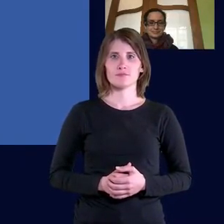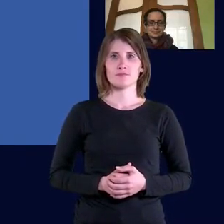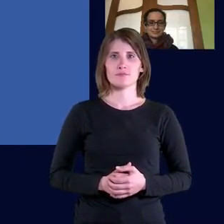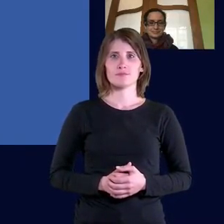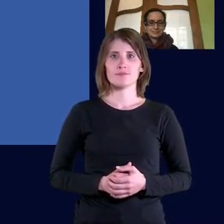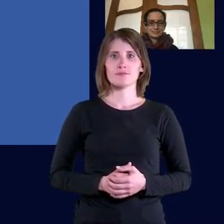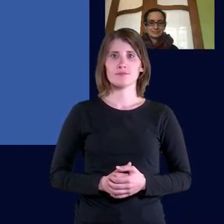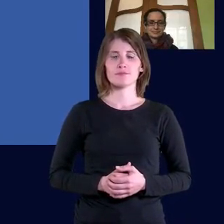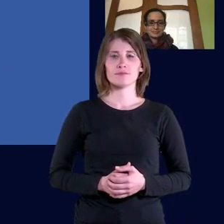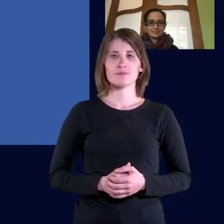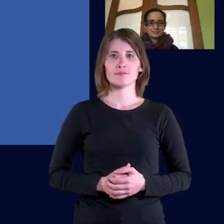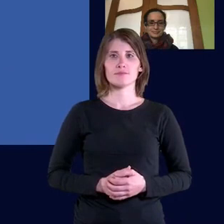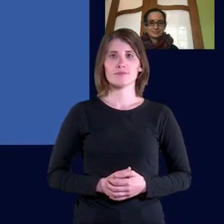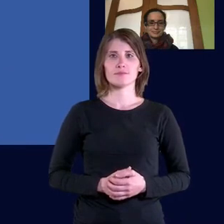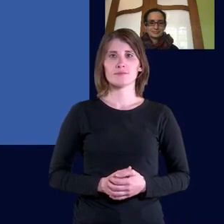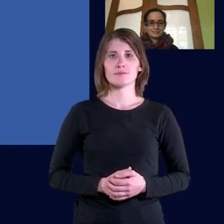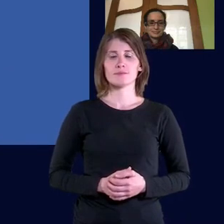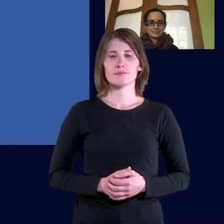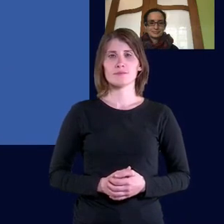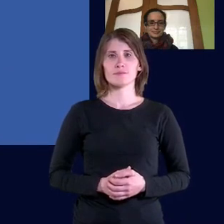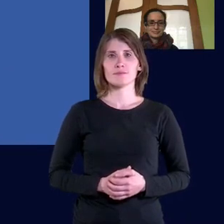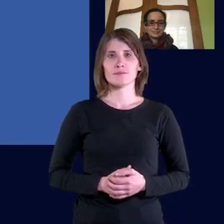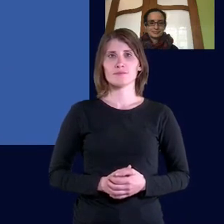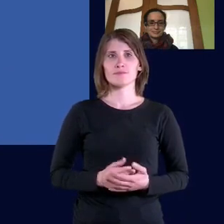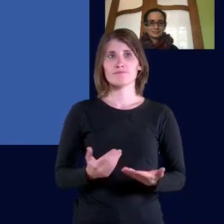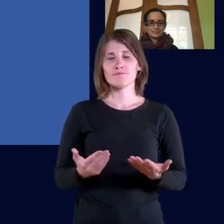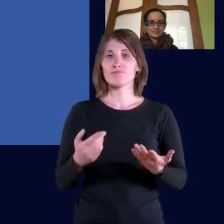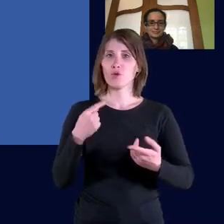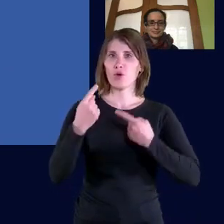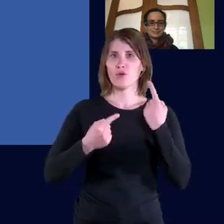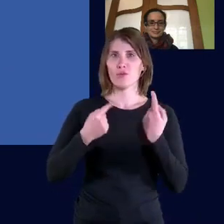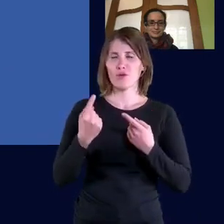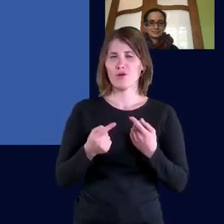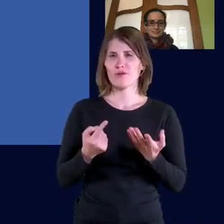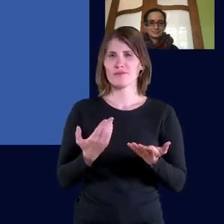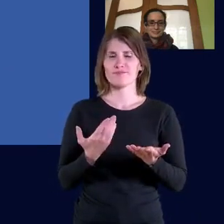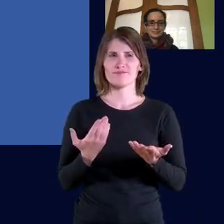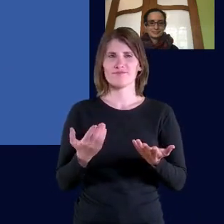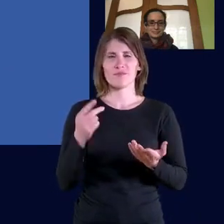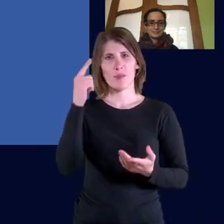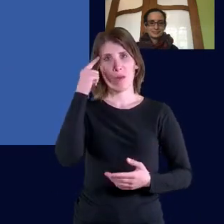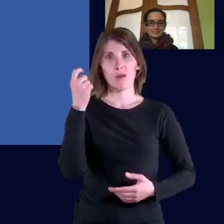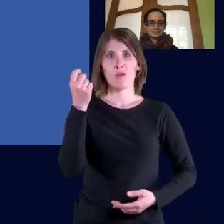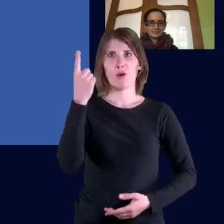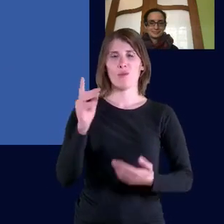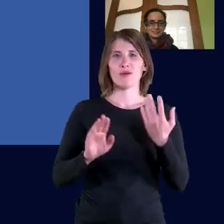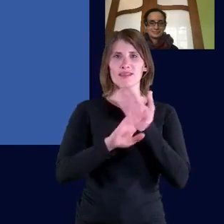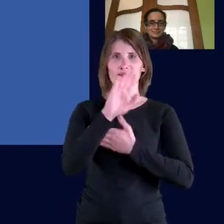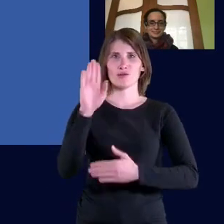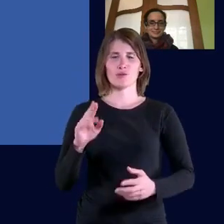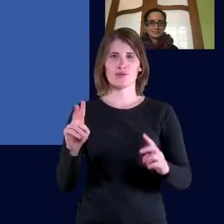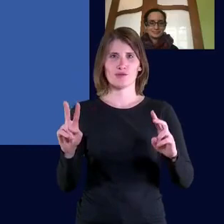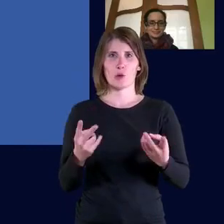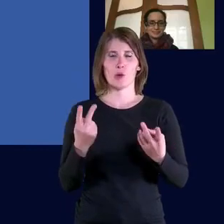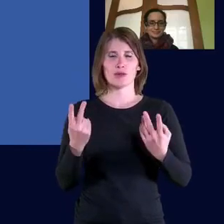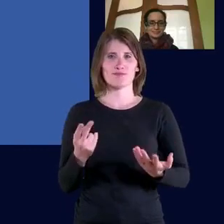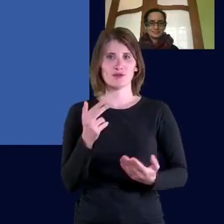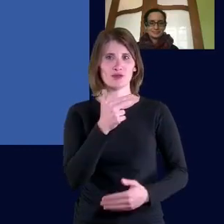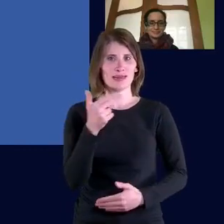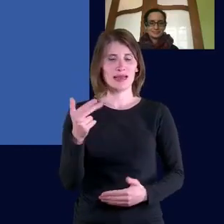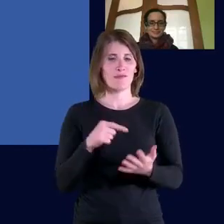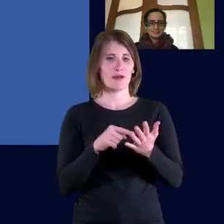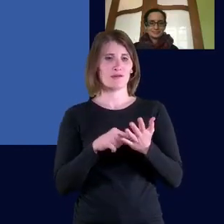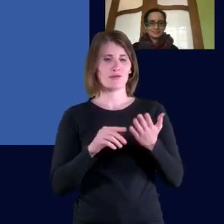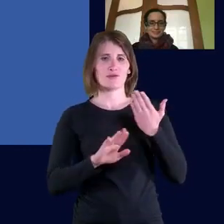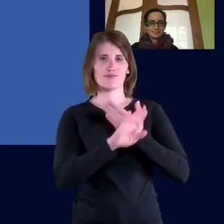A może powiem skąd w ogóle wziął się pomysł na takie wystąpienie na taki temat Otóż